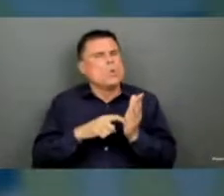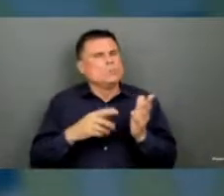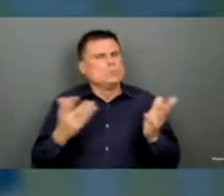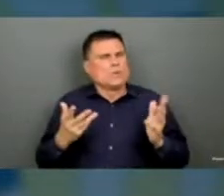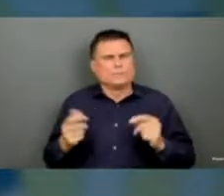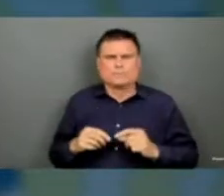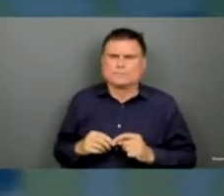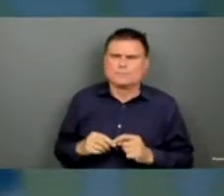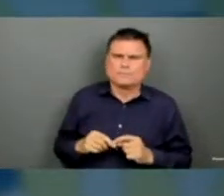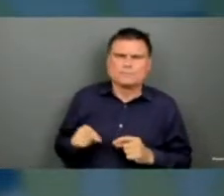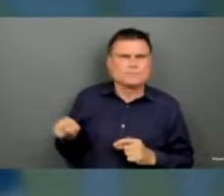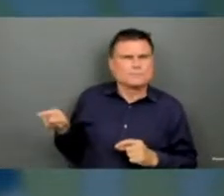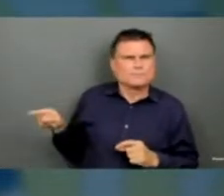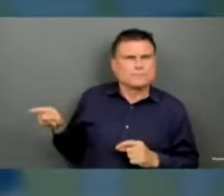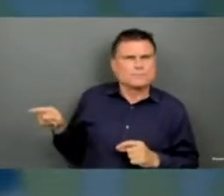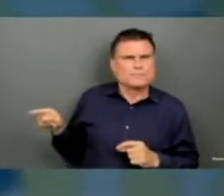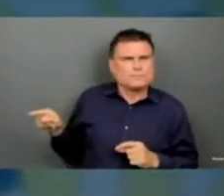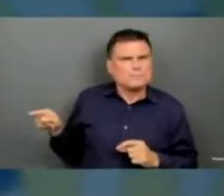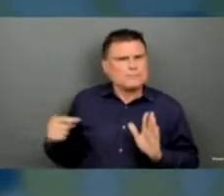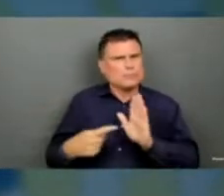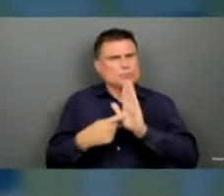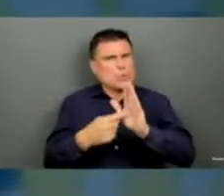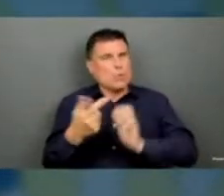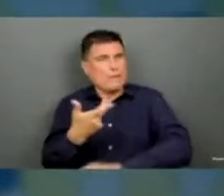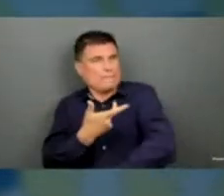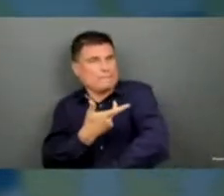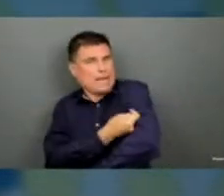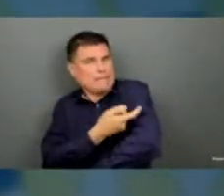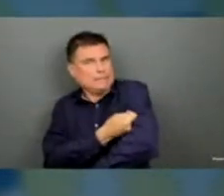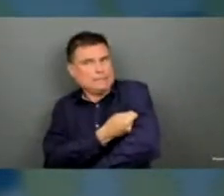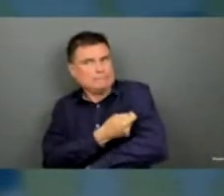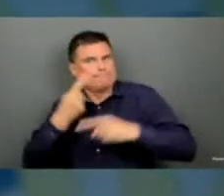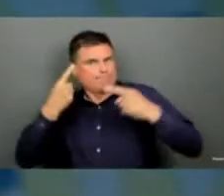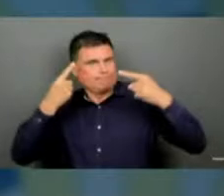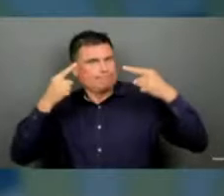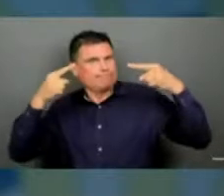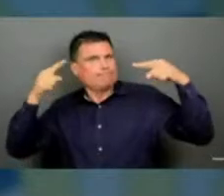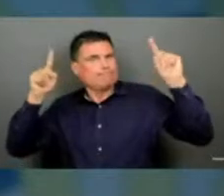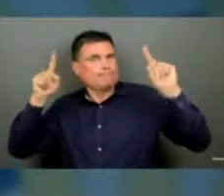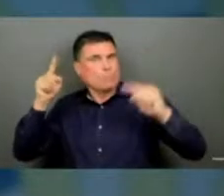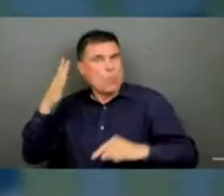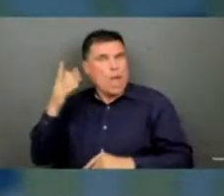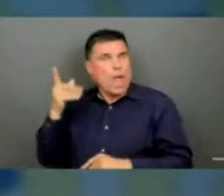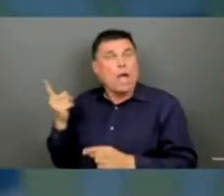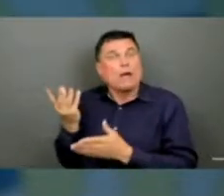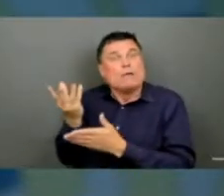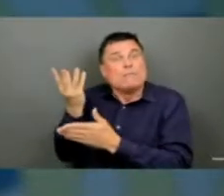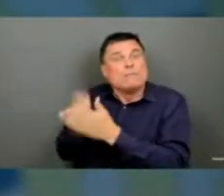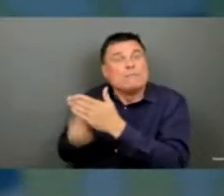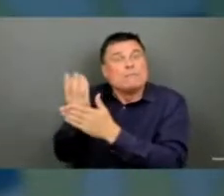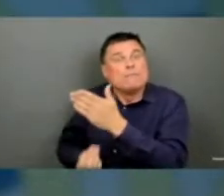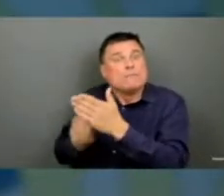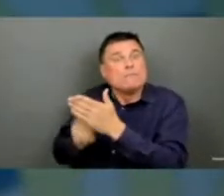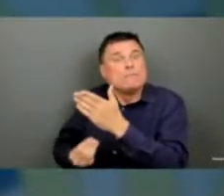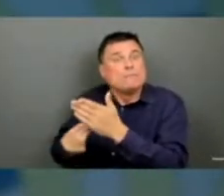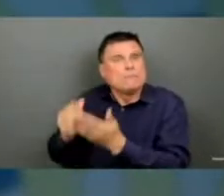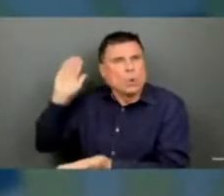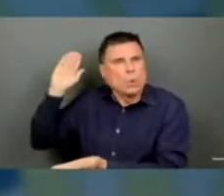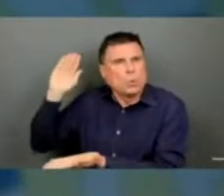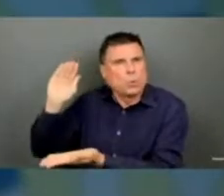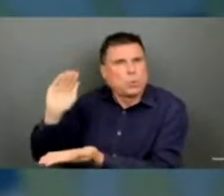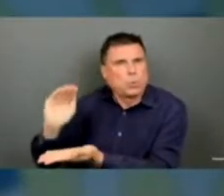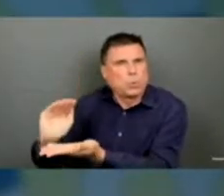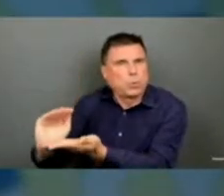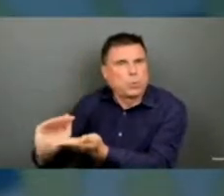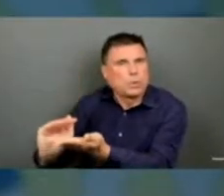所以他也是说到了这个一定就是疫苗所起到的作用Throughout the third wave, despite having the highest number